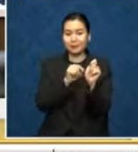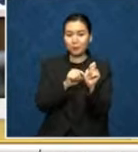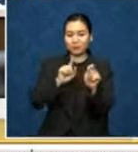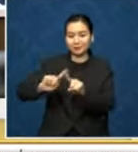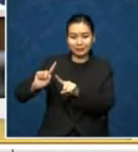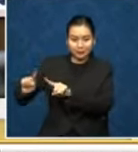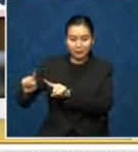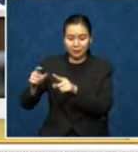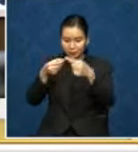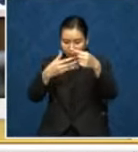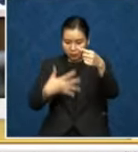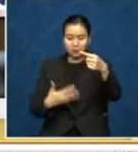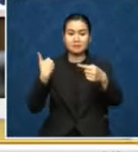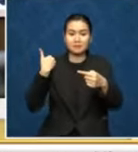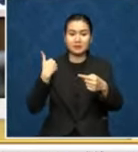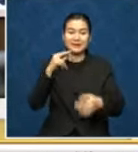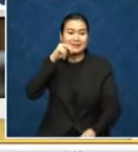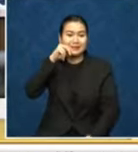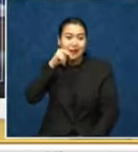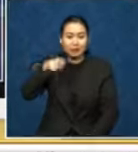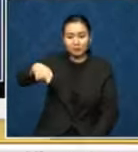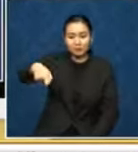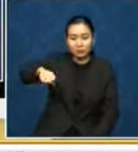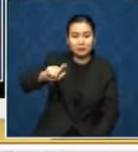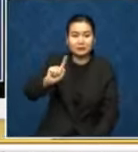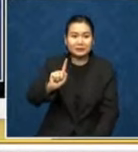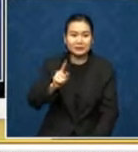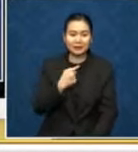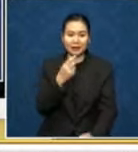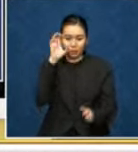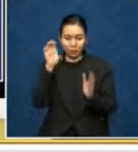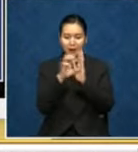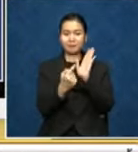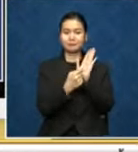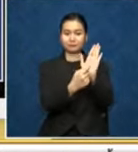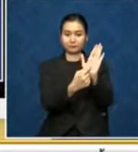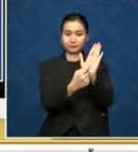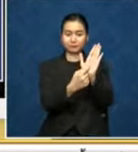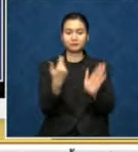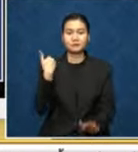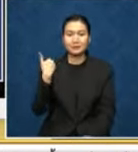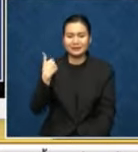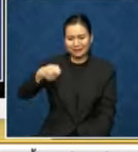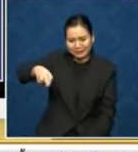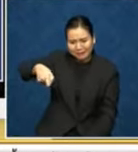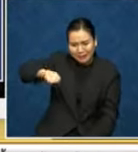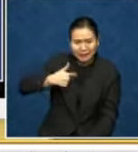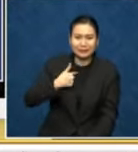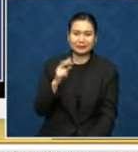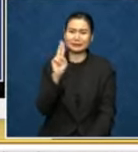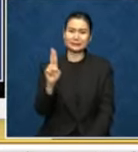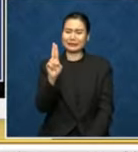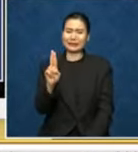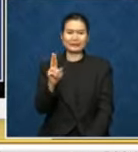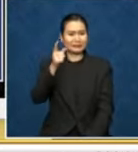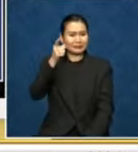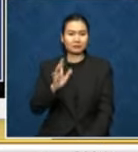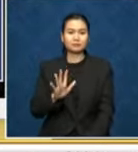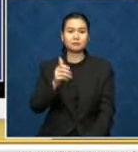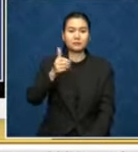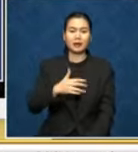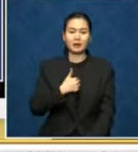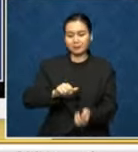ยแถลงนะครับสภาพของน้ำครับท่านประธานครับเดี๋ยวเป็นไปตามสไลด์ที่ผมจะขึ้นนะตอนนี้นะครับเป็นสภาพน้ำที่ไม่สามารถใช้ได้เลยนะครับไม่